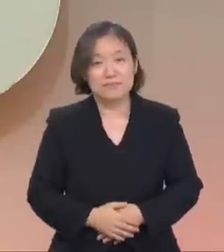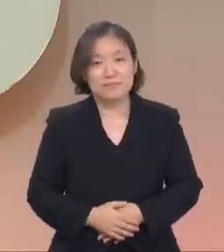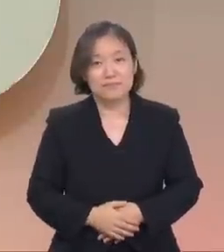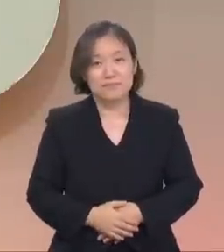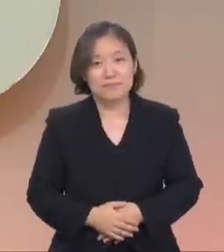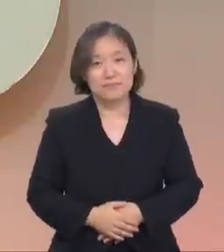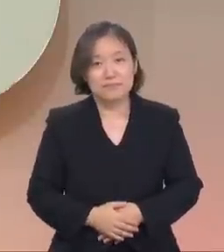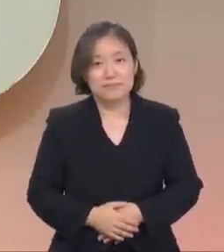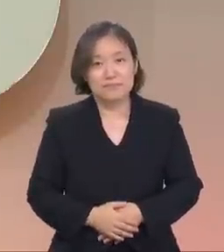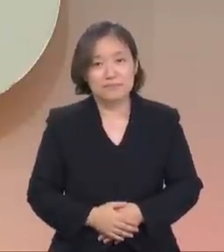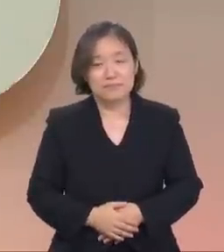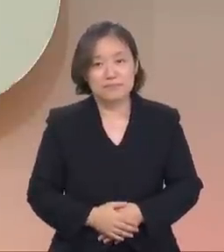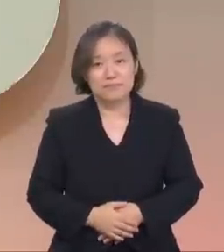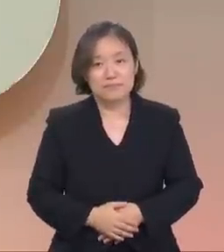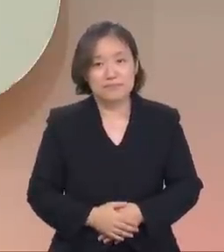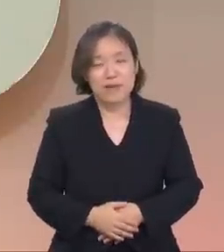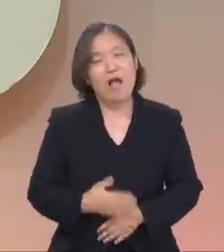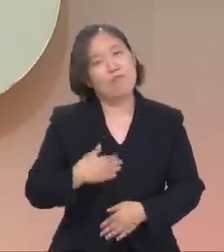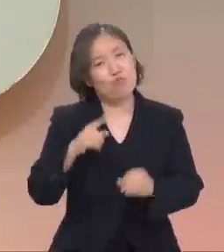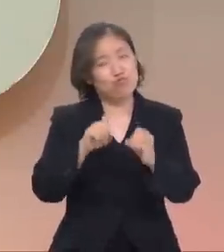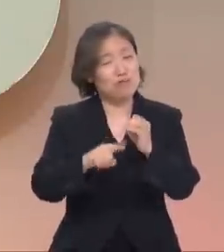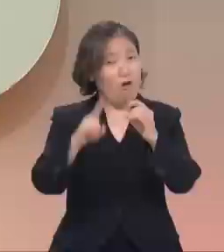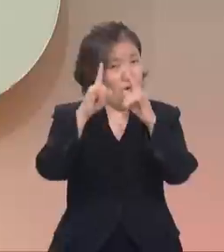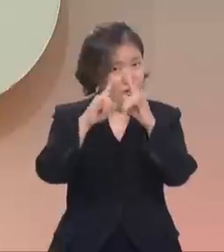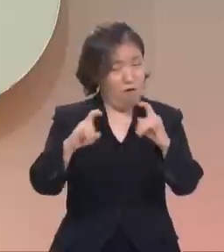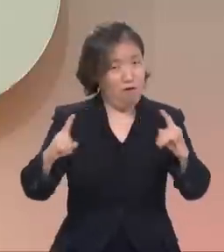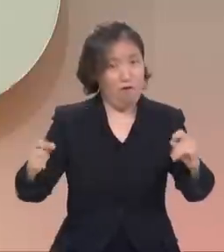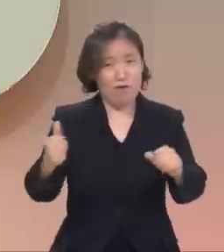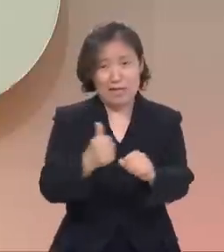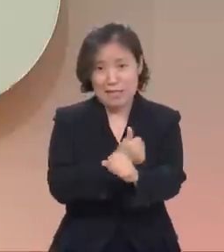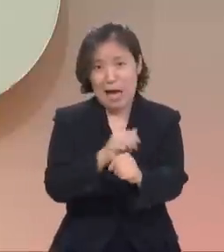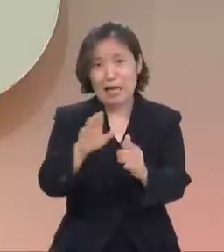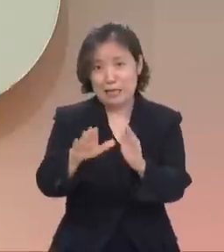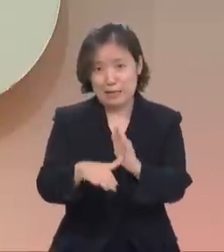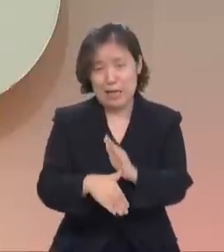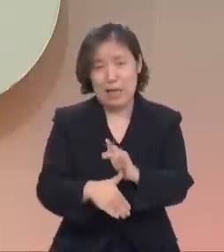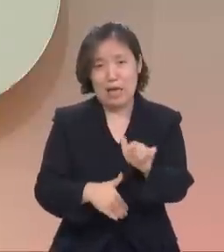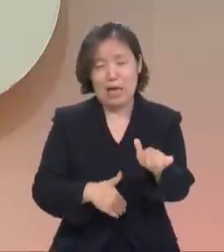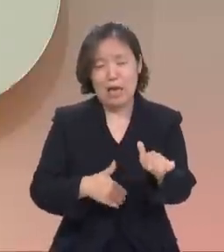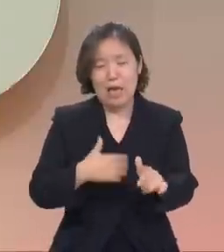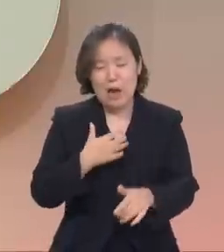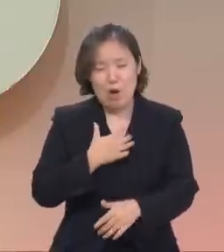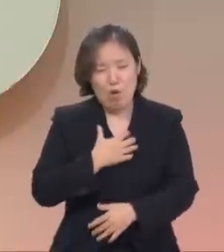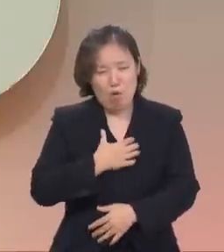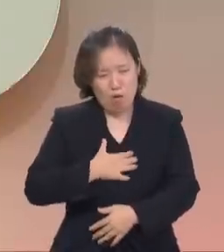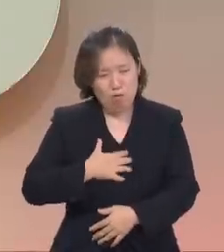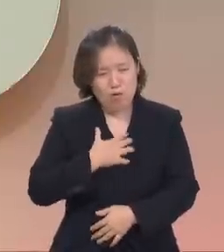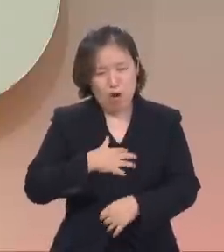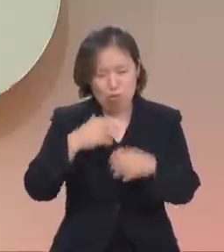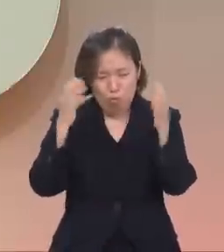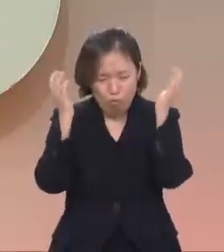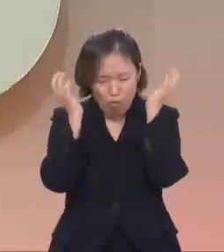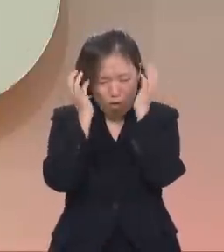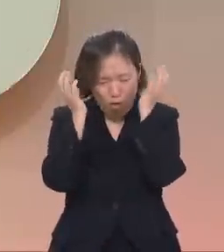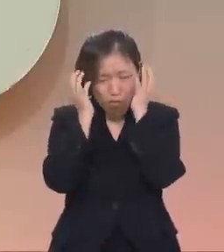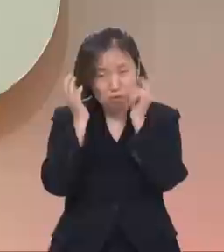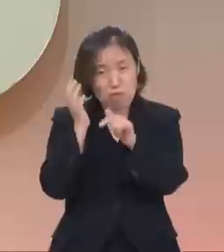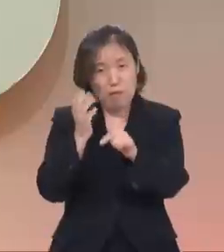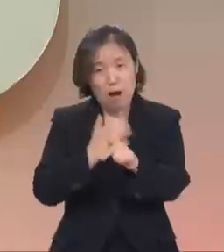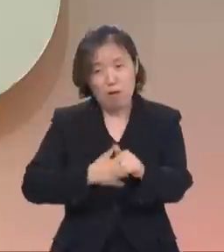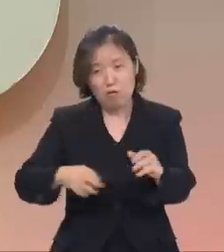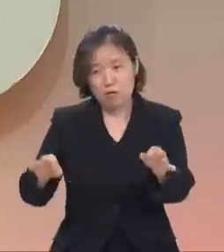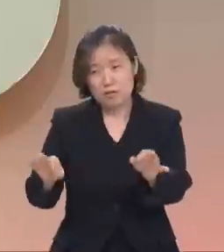그런데 우리가 절에 다니면서 정말 힘들고 괴로웠던 일들이 사라지고 내가